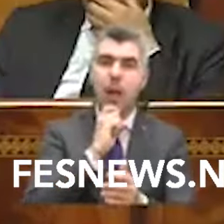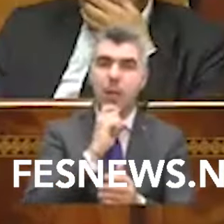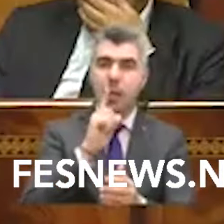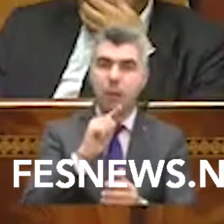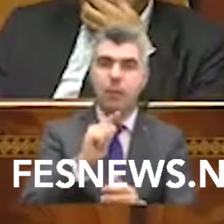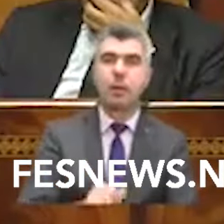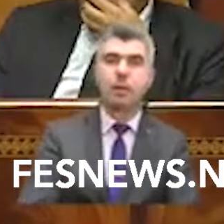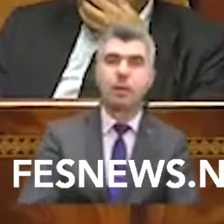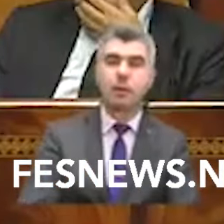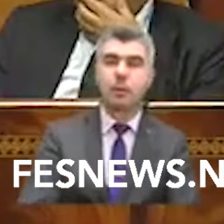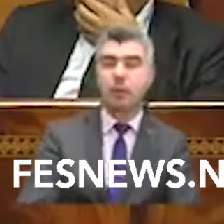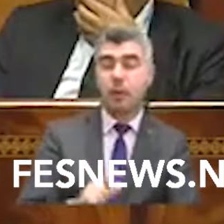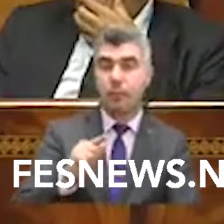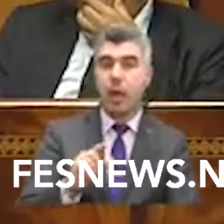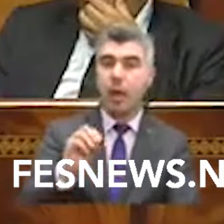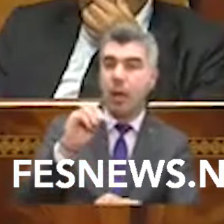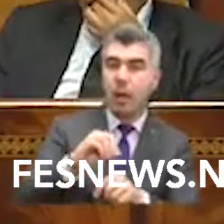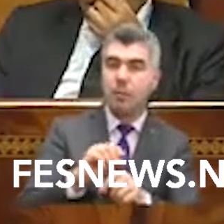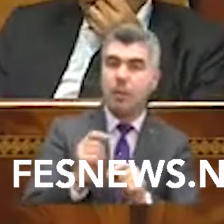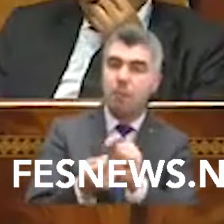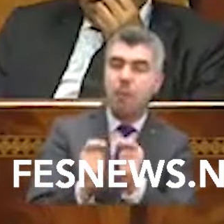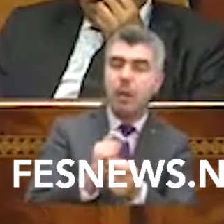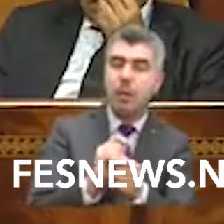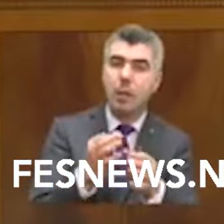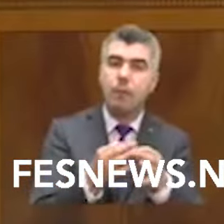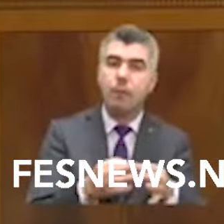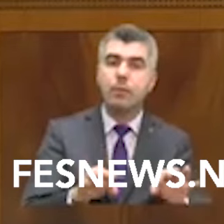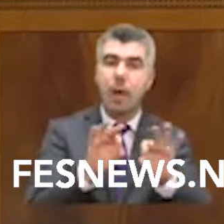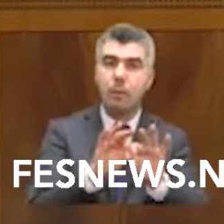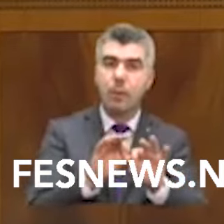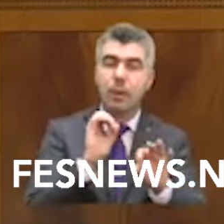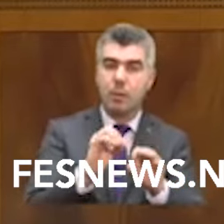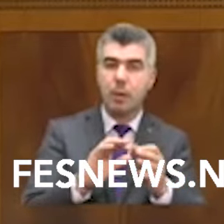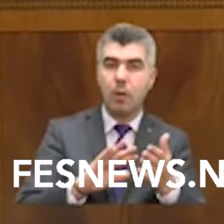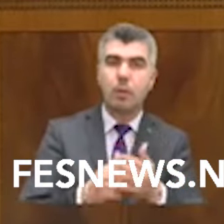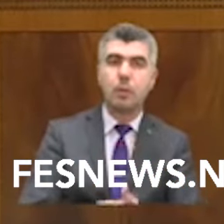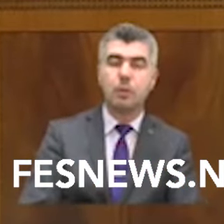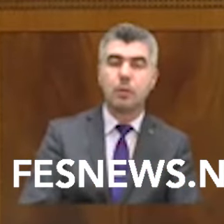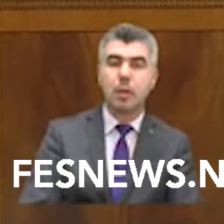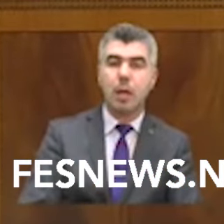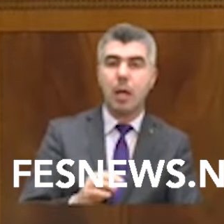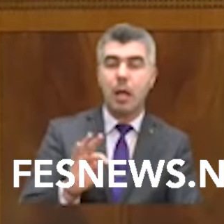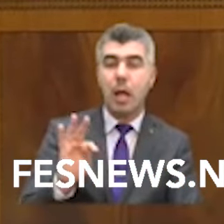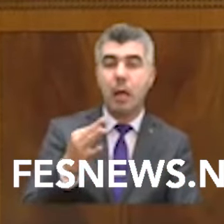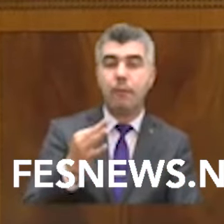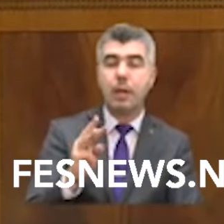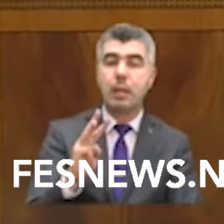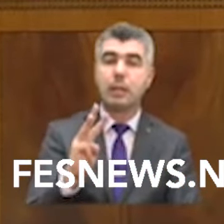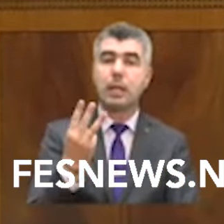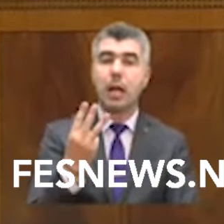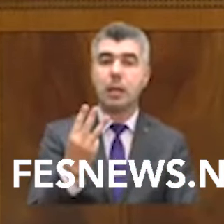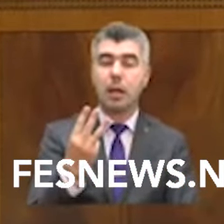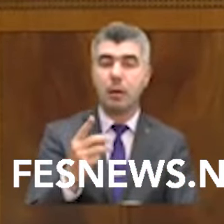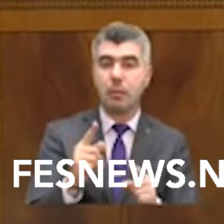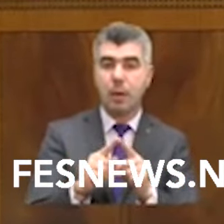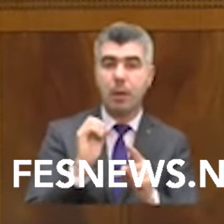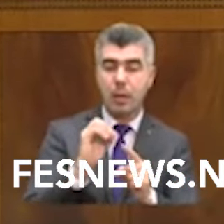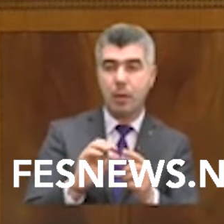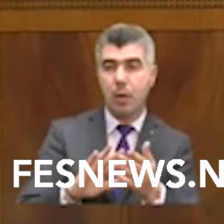واللي كتجلى في إعادة إسكان هذه الأسر في المساكن من نوع F3 أي جوج ديال الغرف